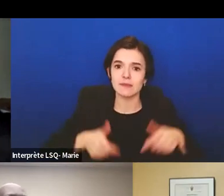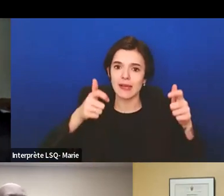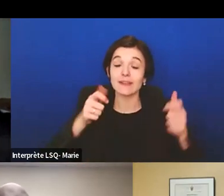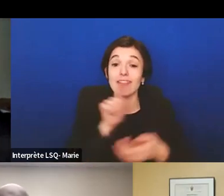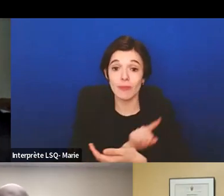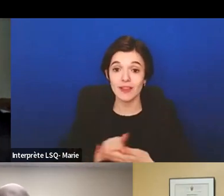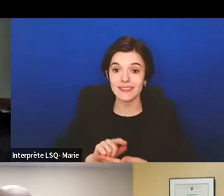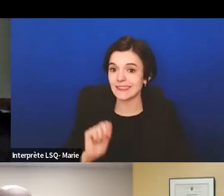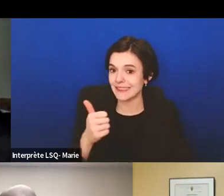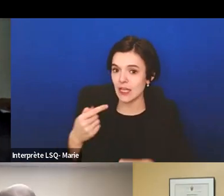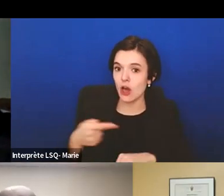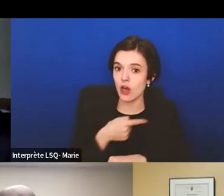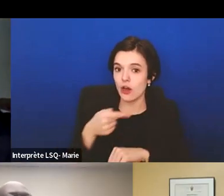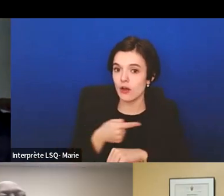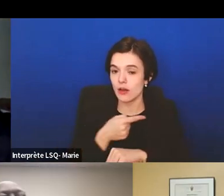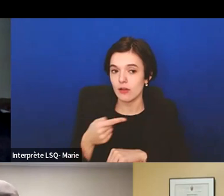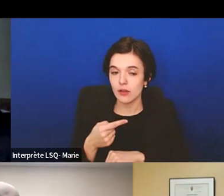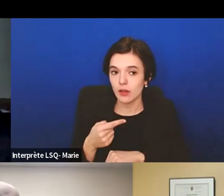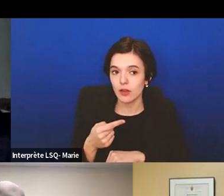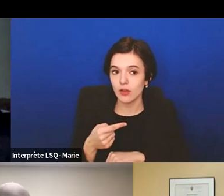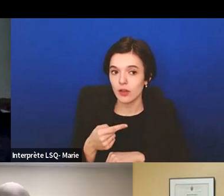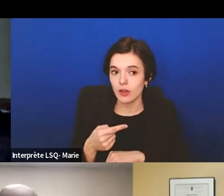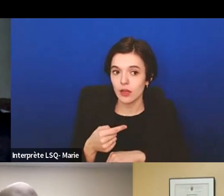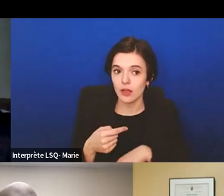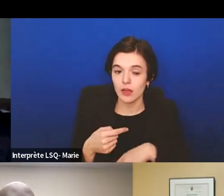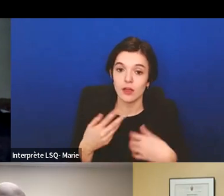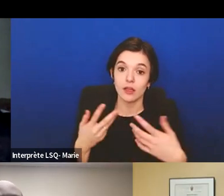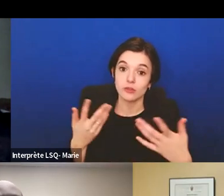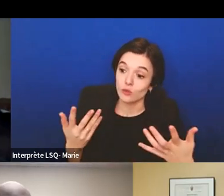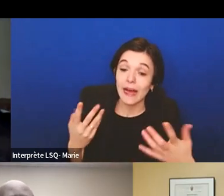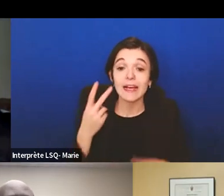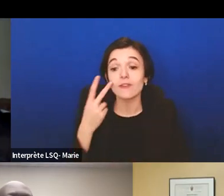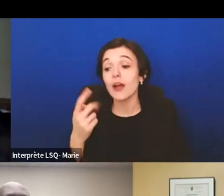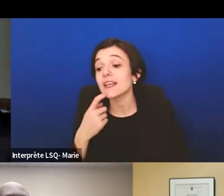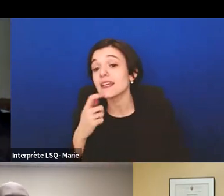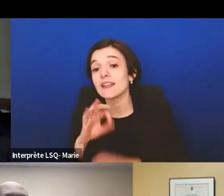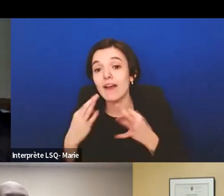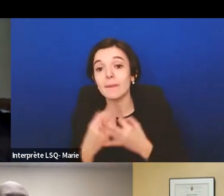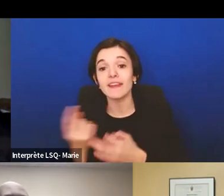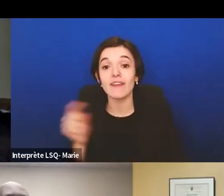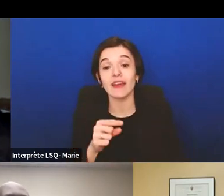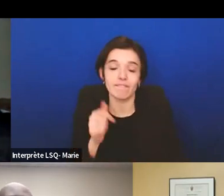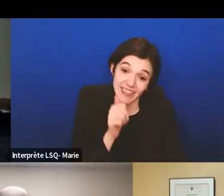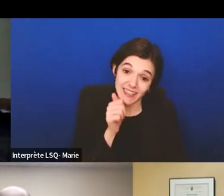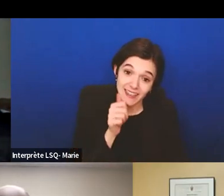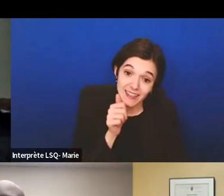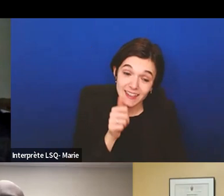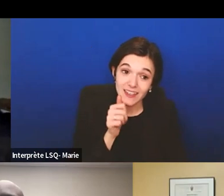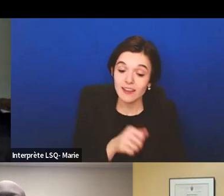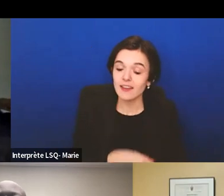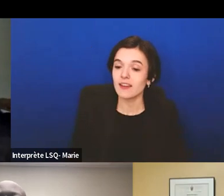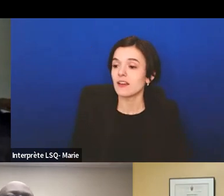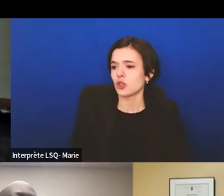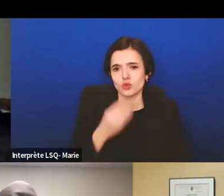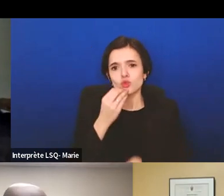a régulièrement bon, encore une fois, c'est les filles qui passent et qui, au souper